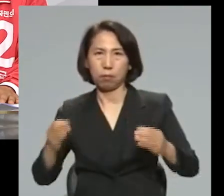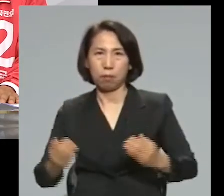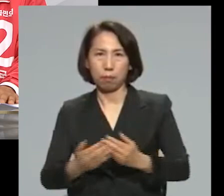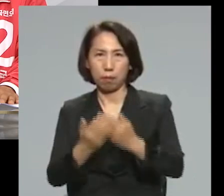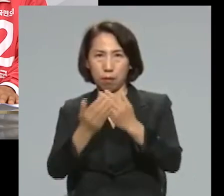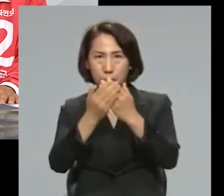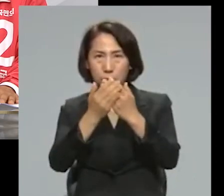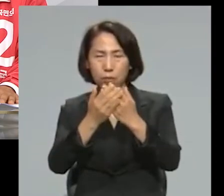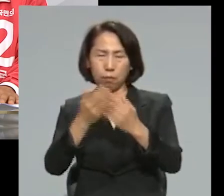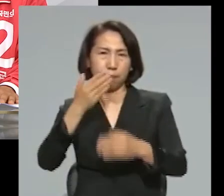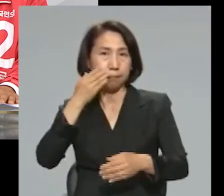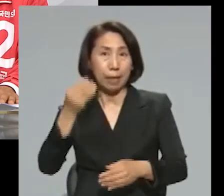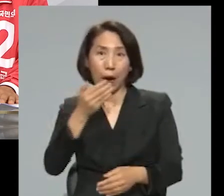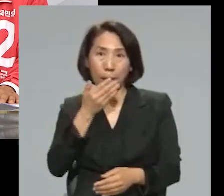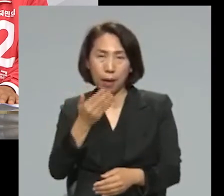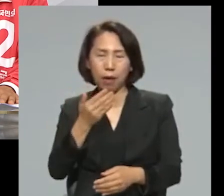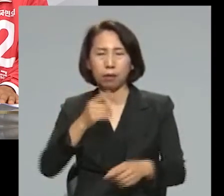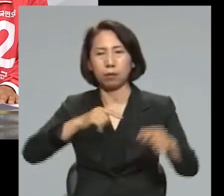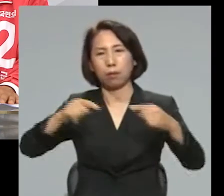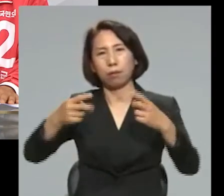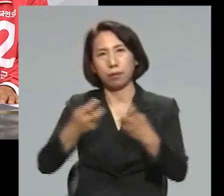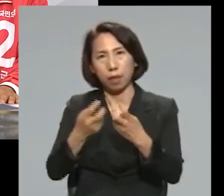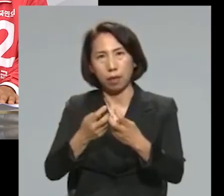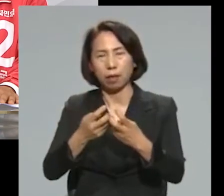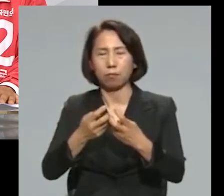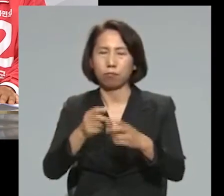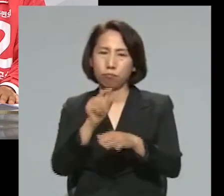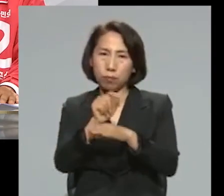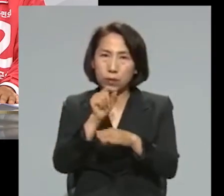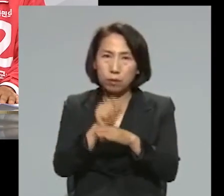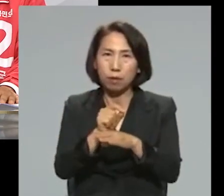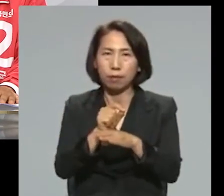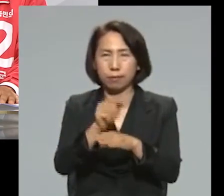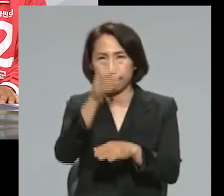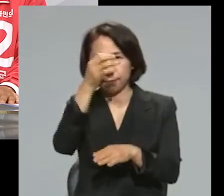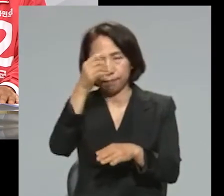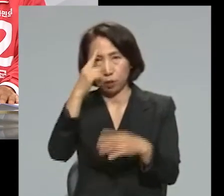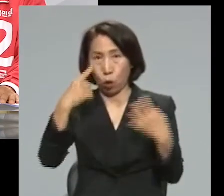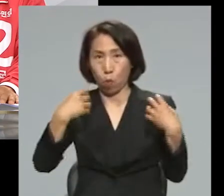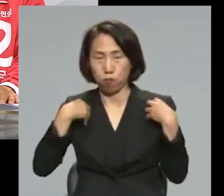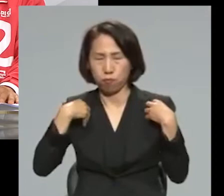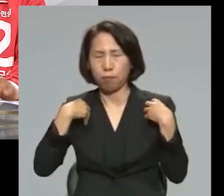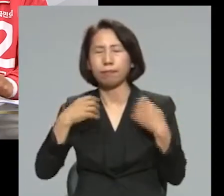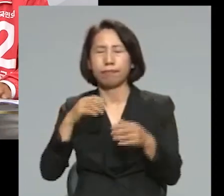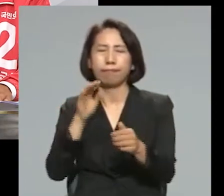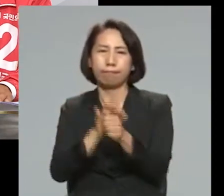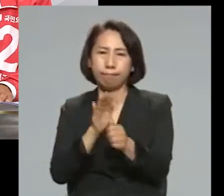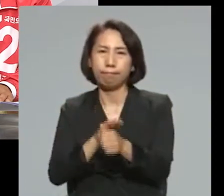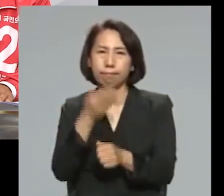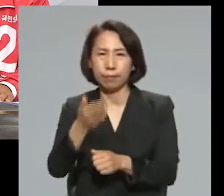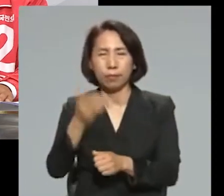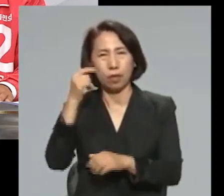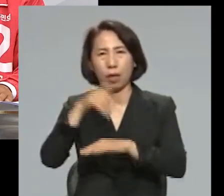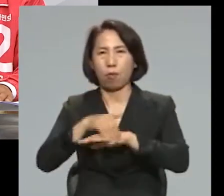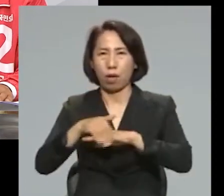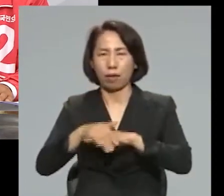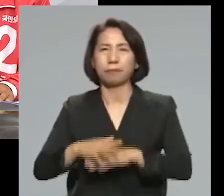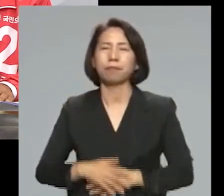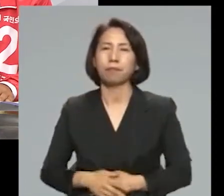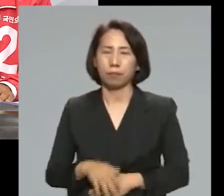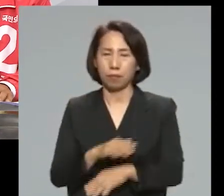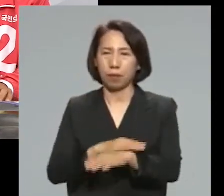모든 정책을, 모든 군정의 기능들을 발휘할 계획입니다. 예, 잘